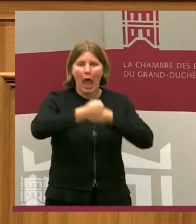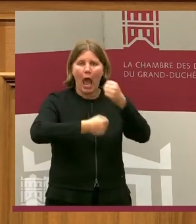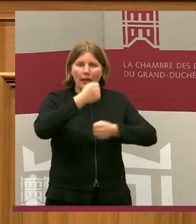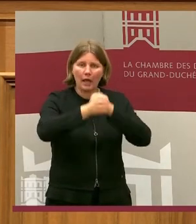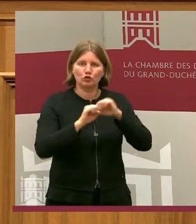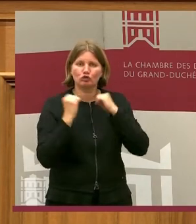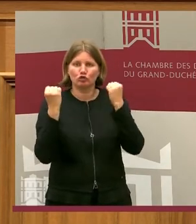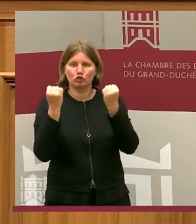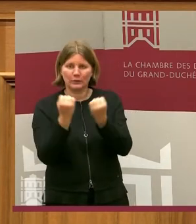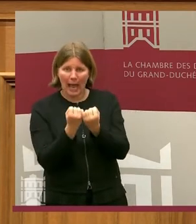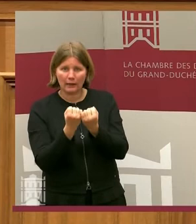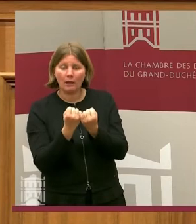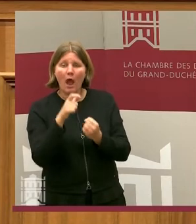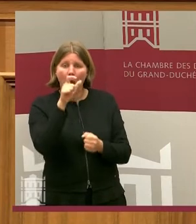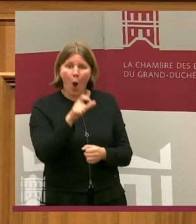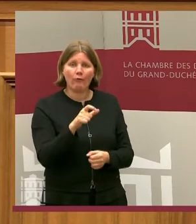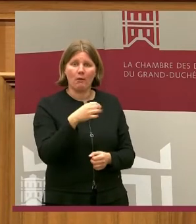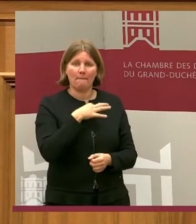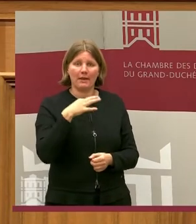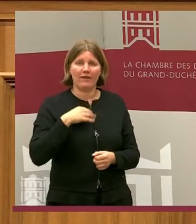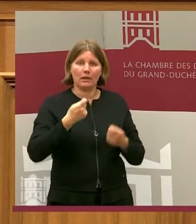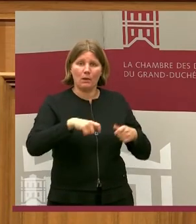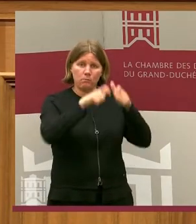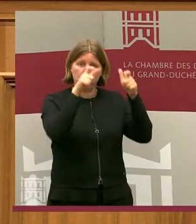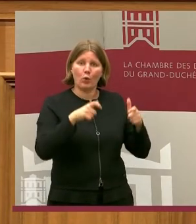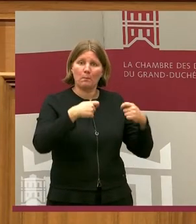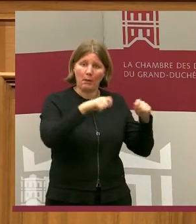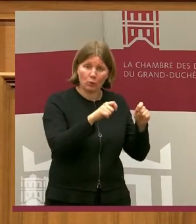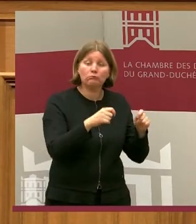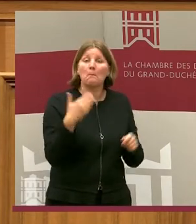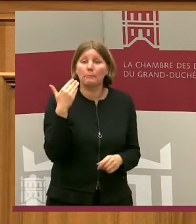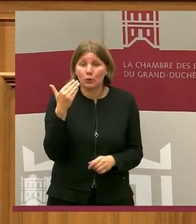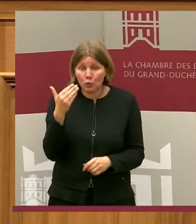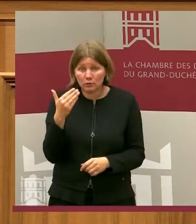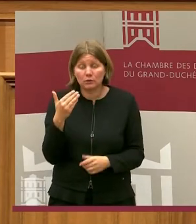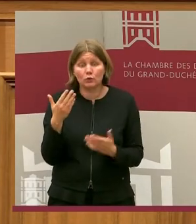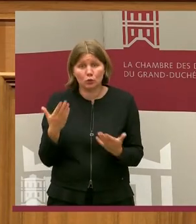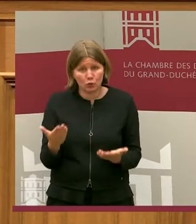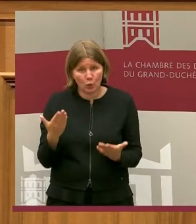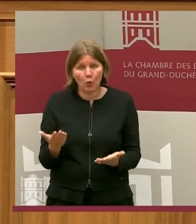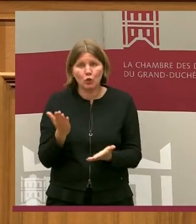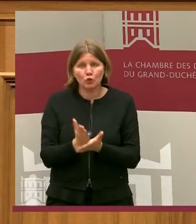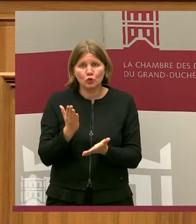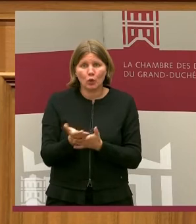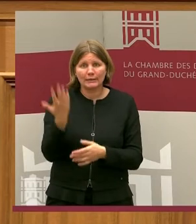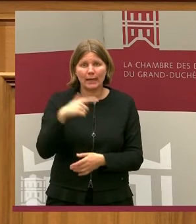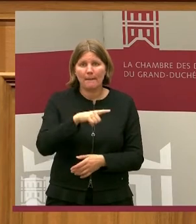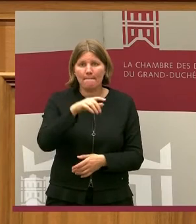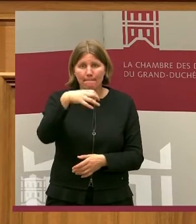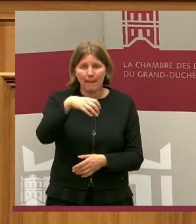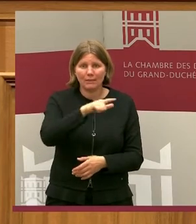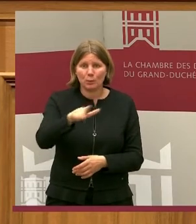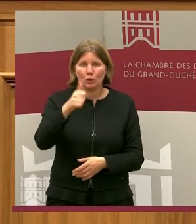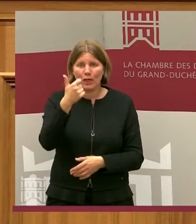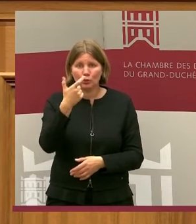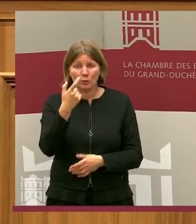Dächer von Privatgebäuden gebaut gehen, begrüßen wir. Also doch genau das, was wir mit dem Sonnergy-Programm seit Mai 2021 hier